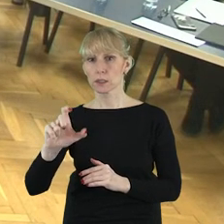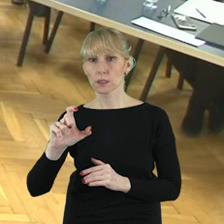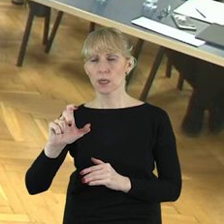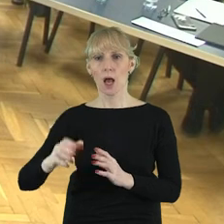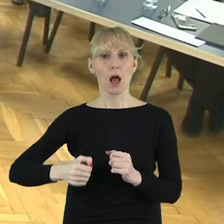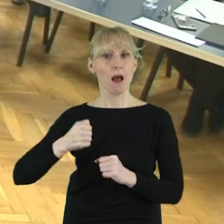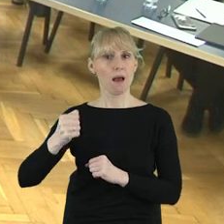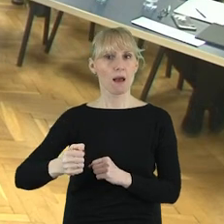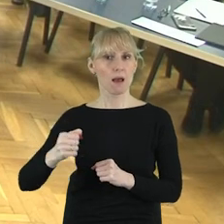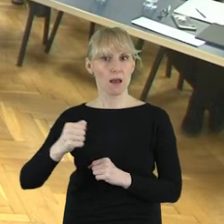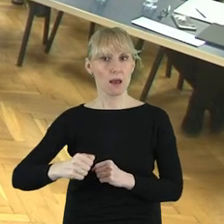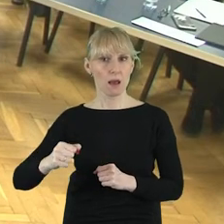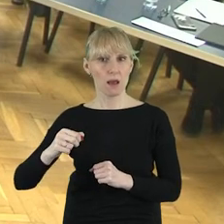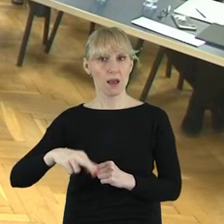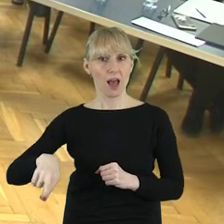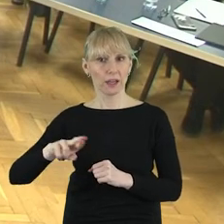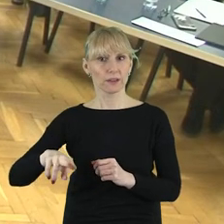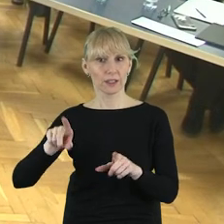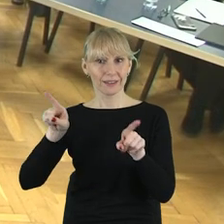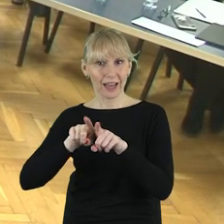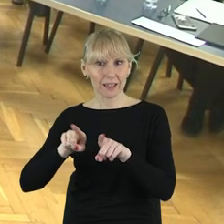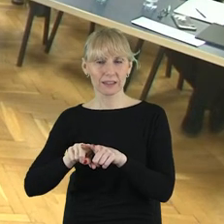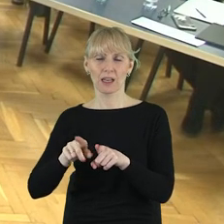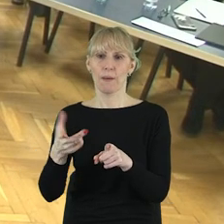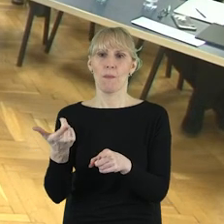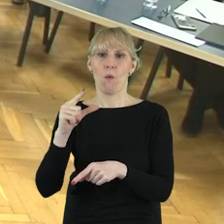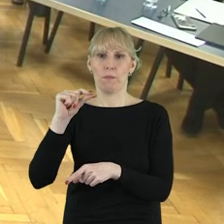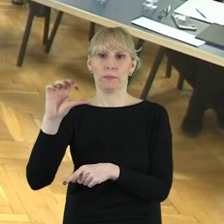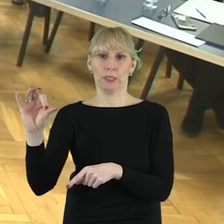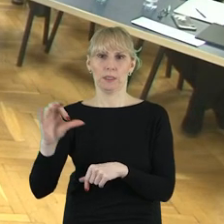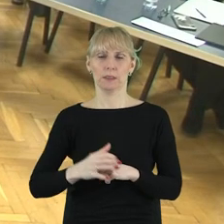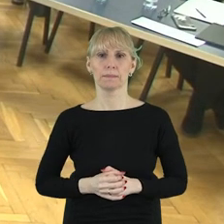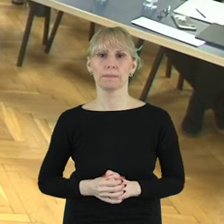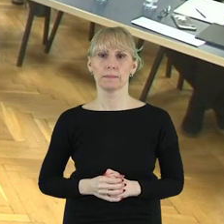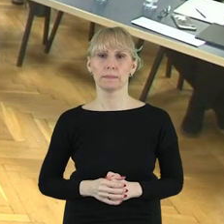radni Prawa i Sprawiedliwości.